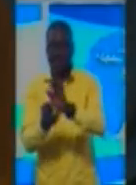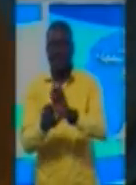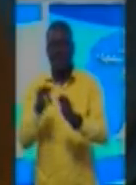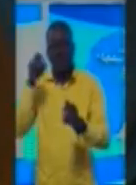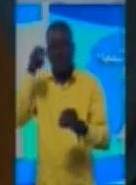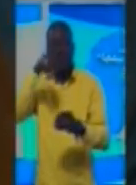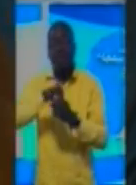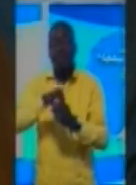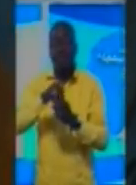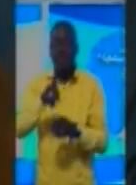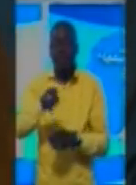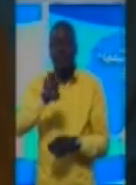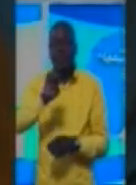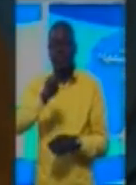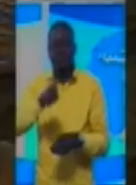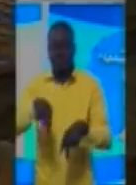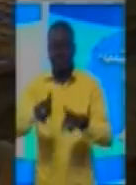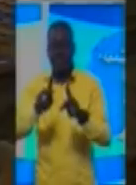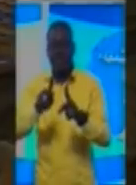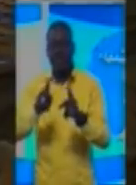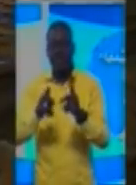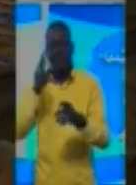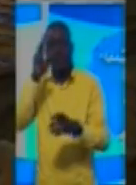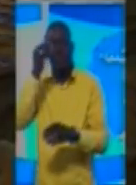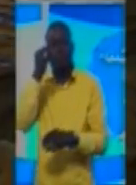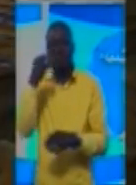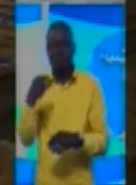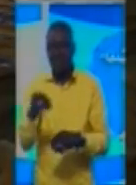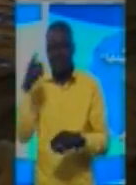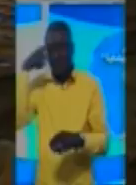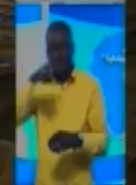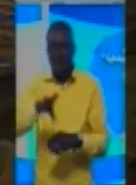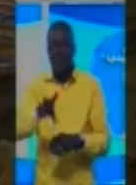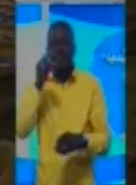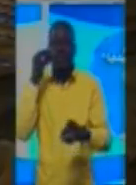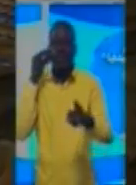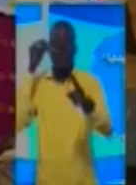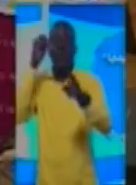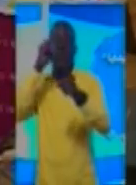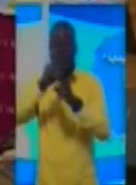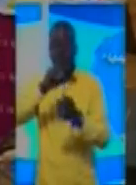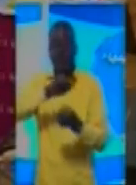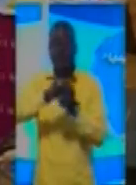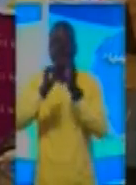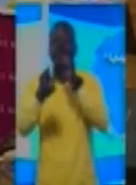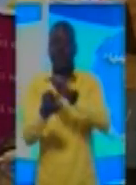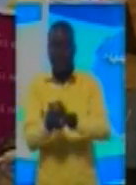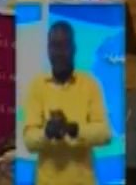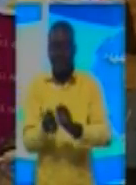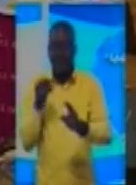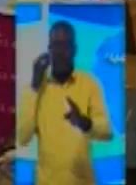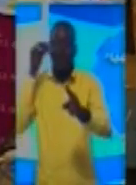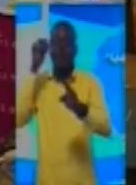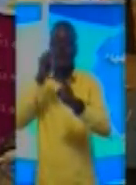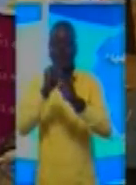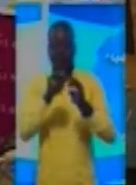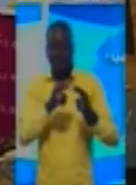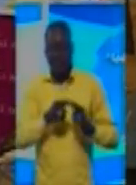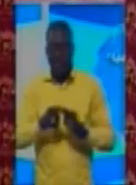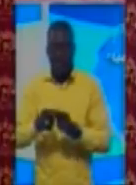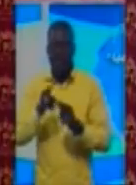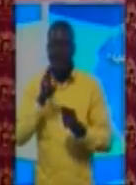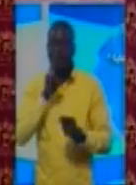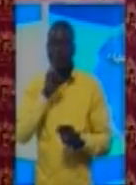performance permettant d'apprécier le degré de réalisation des objectifs de convergence. Les objectifs de l'Union sont,